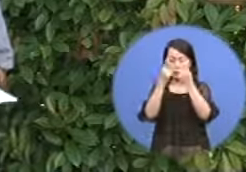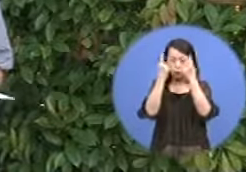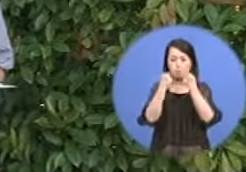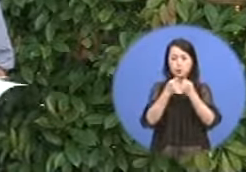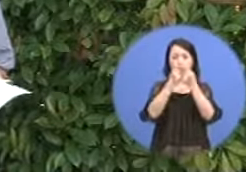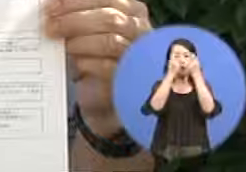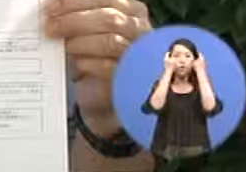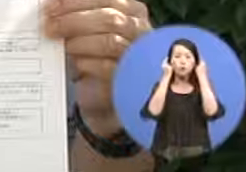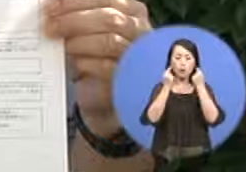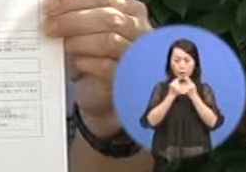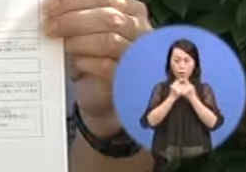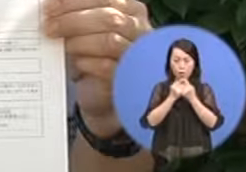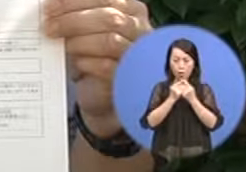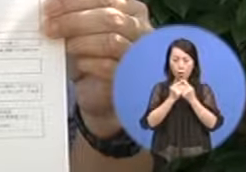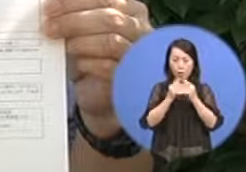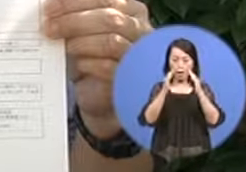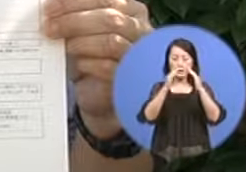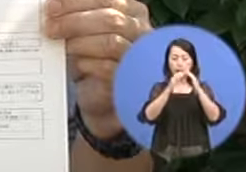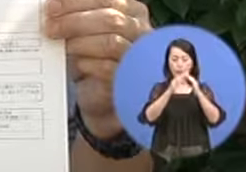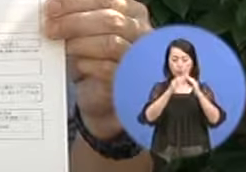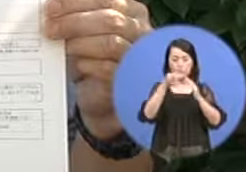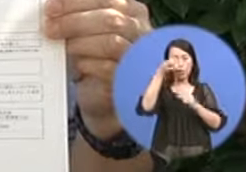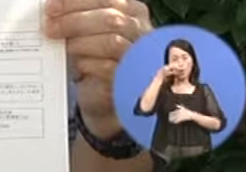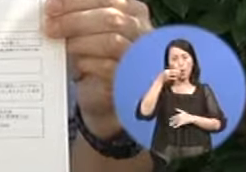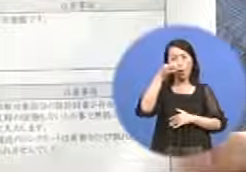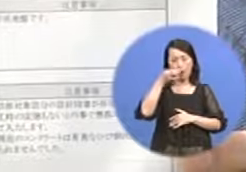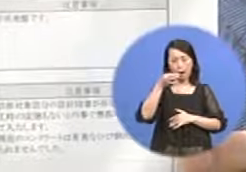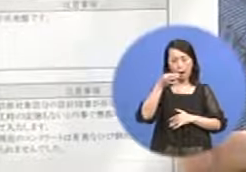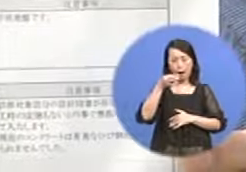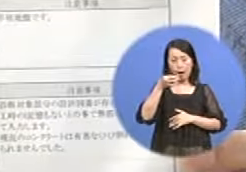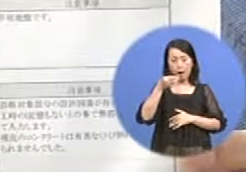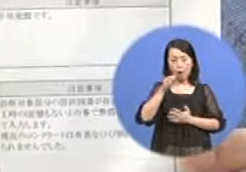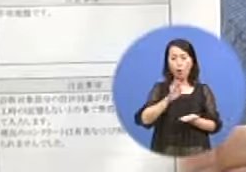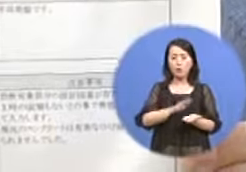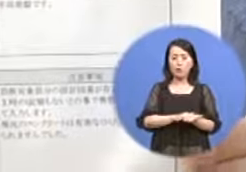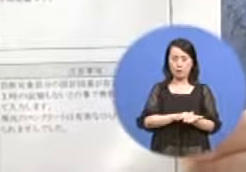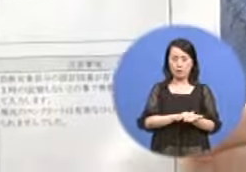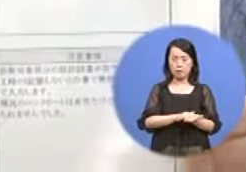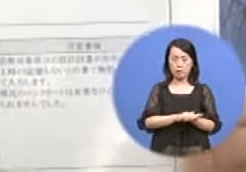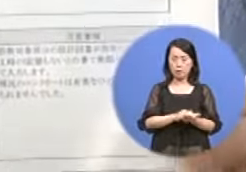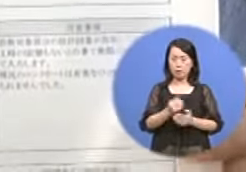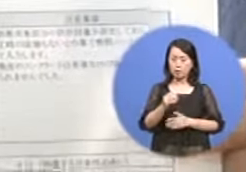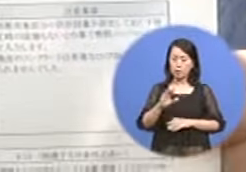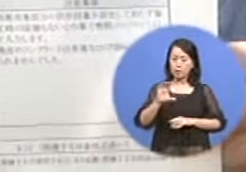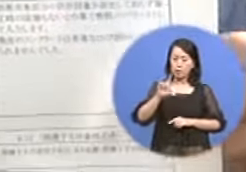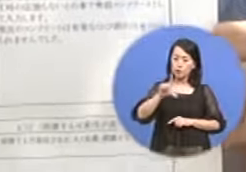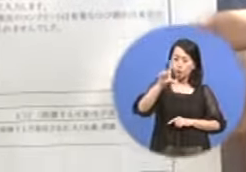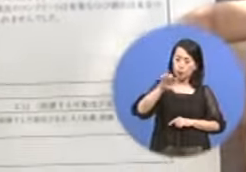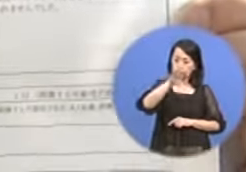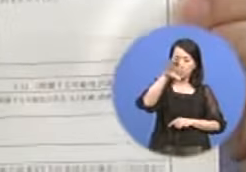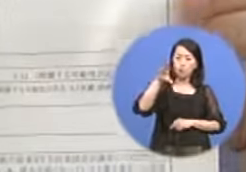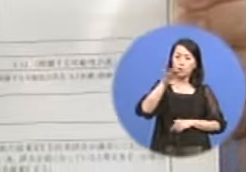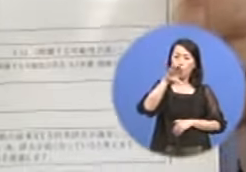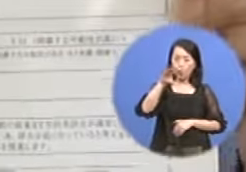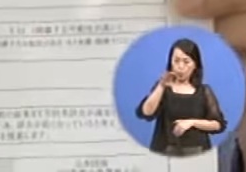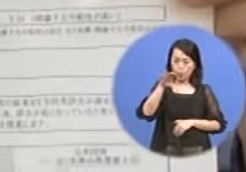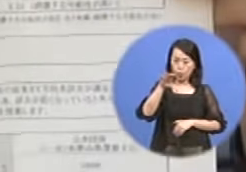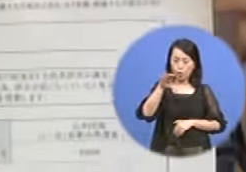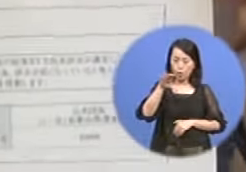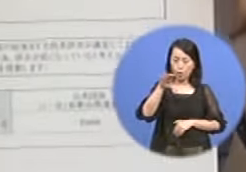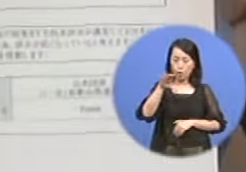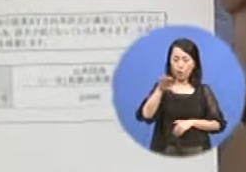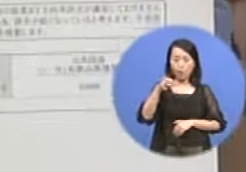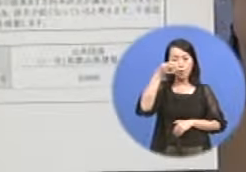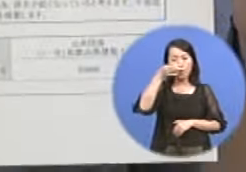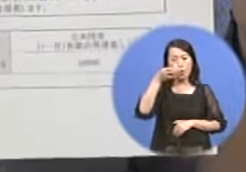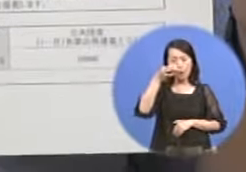断させていただいた建物の評点というのがあります。上部構造、ここに、建物の評点